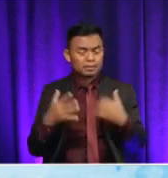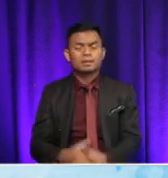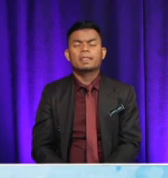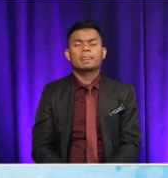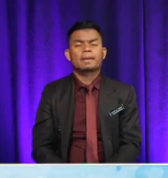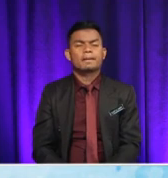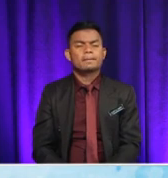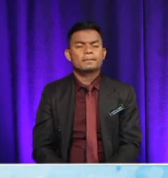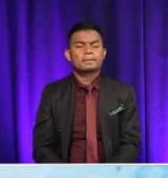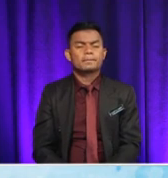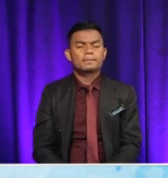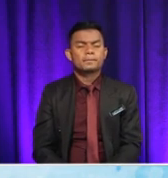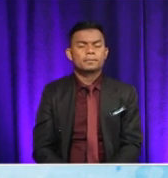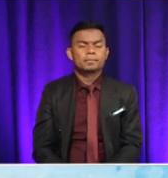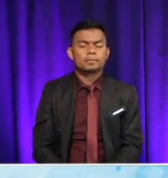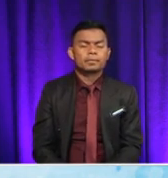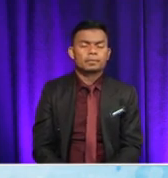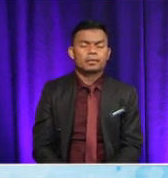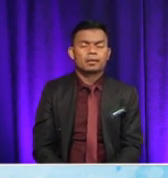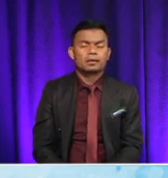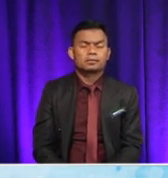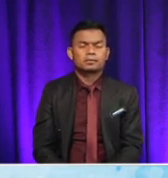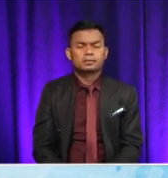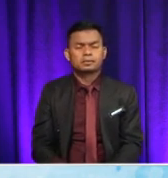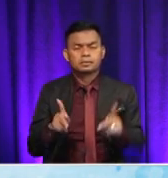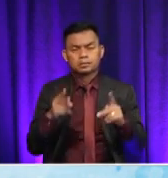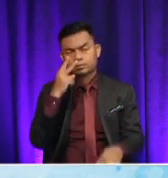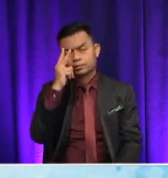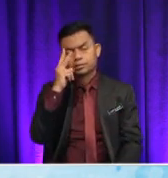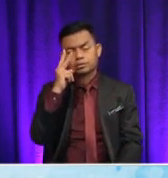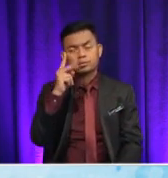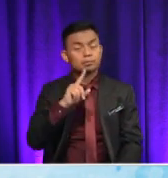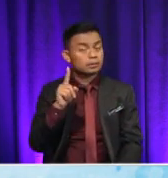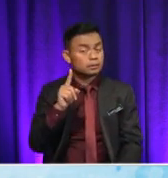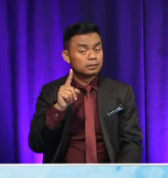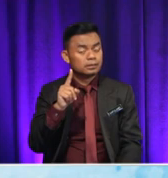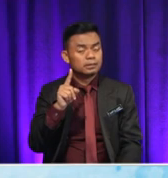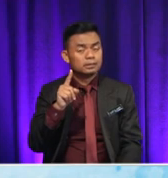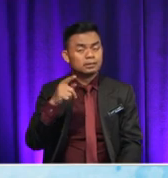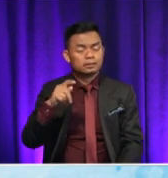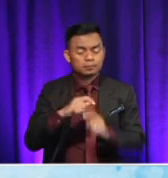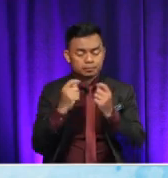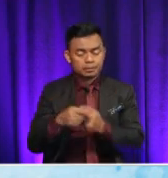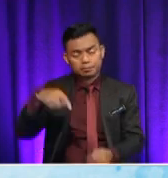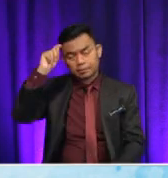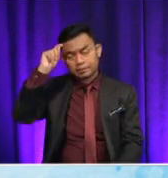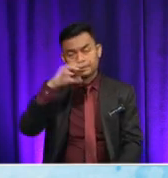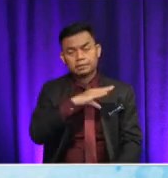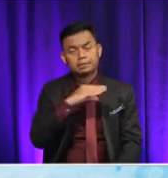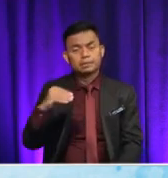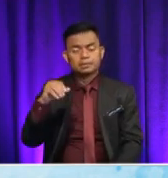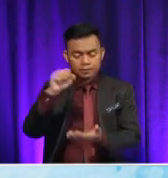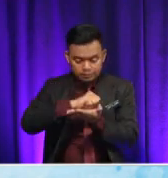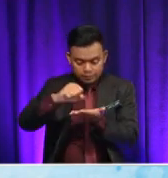pemanas air itu kalau kita tengok dia pergi ke tak mandi dan juga BC cuci Oke Tuliskan Kapan